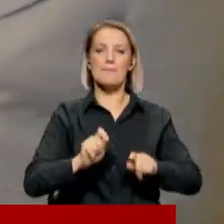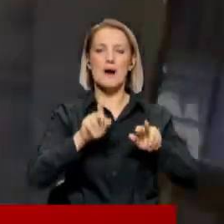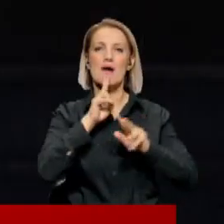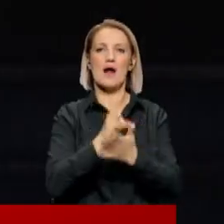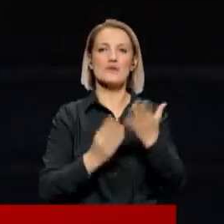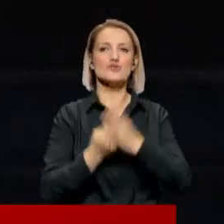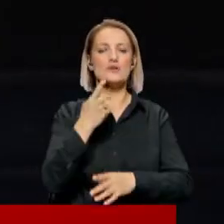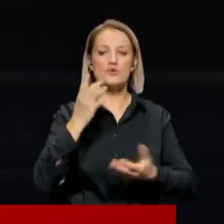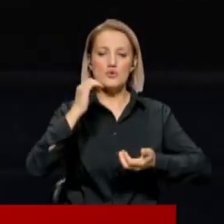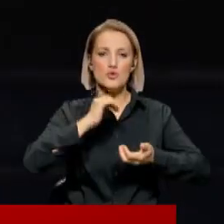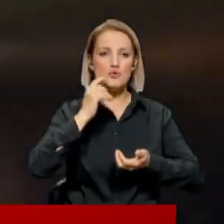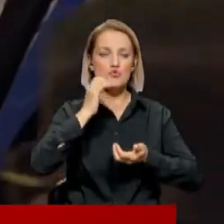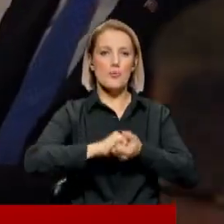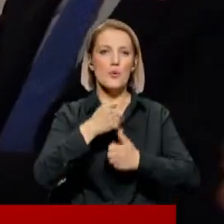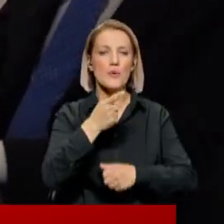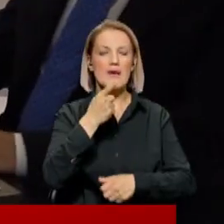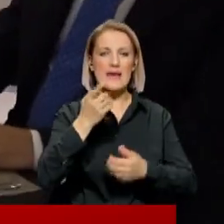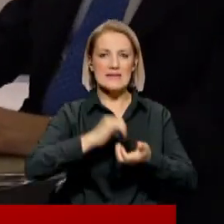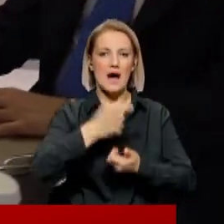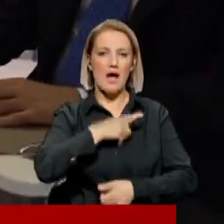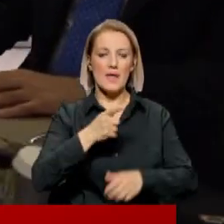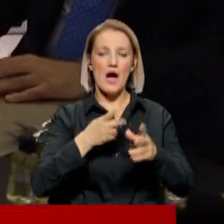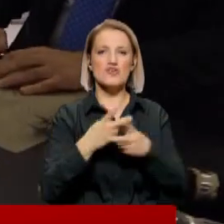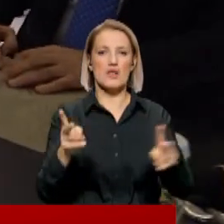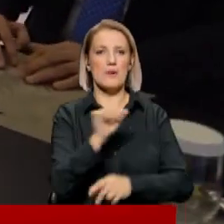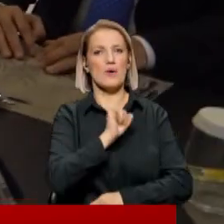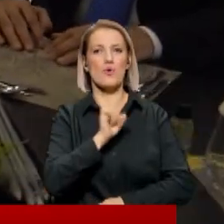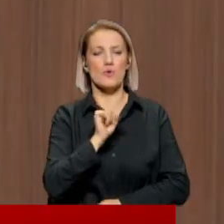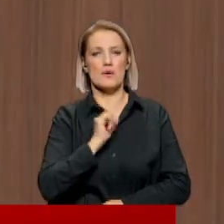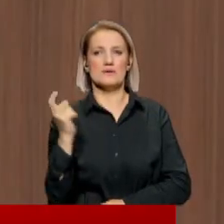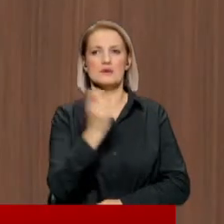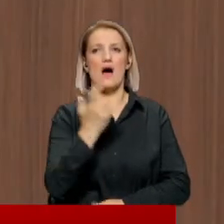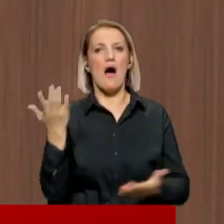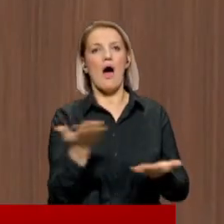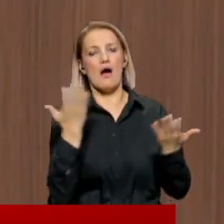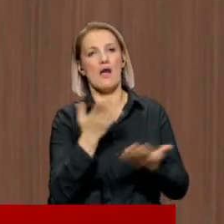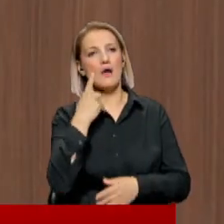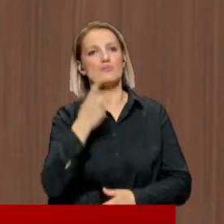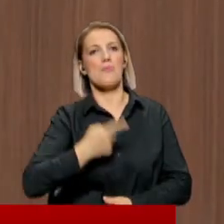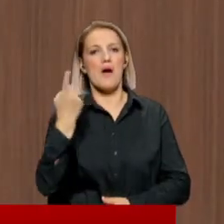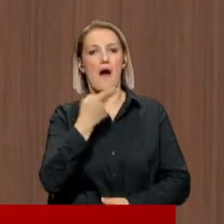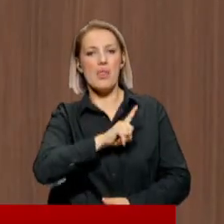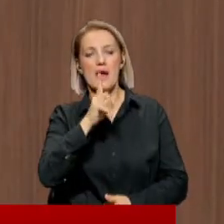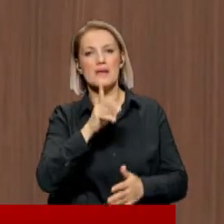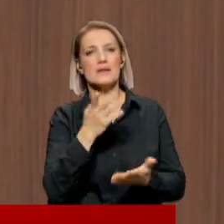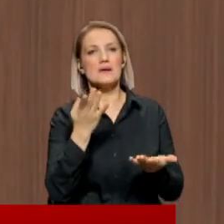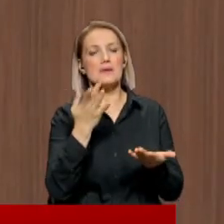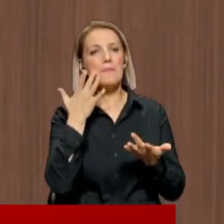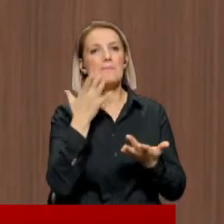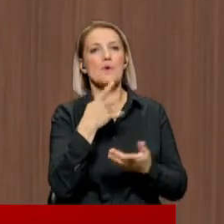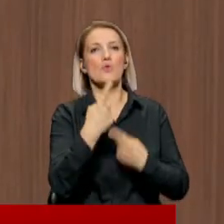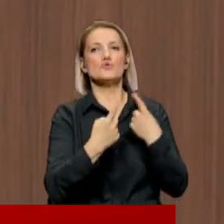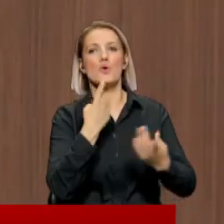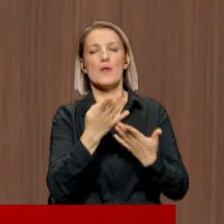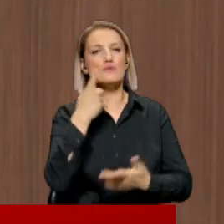çıktı. Cumhur İttifakı'ndan aday açıklamaya korkuyorlar salvosu geldi. Hala Cumhurbaşkanı adayının niteliklerini